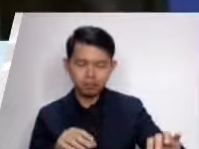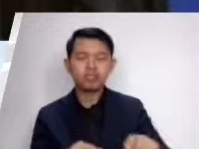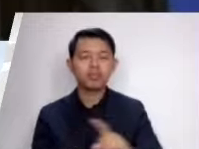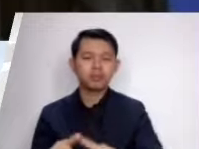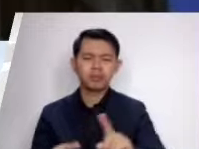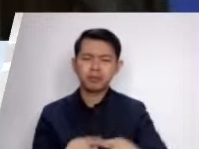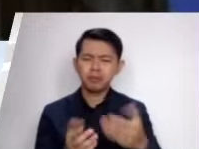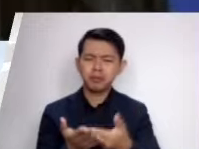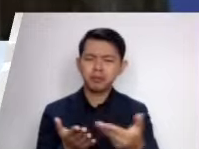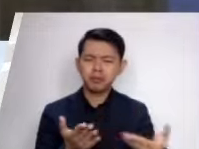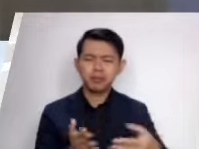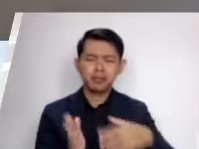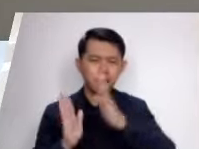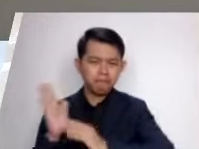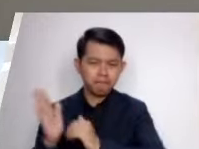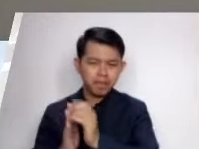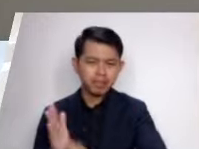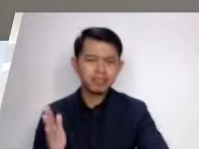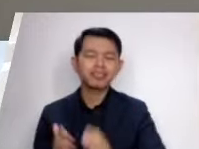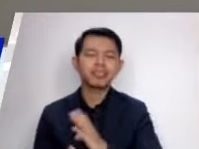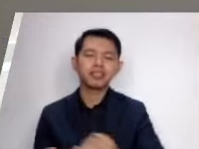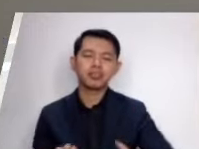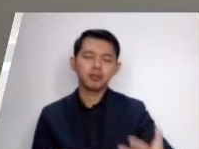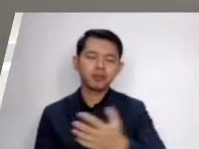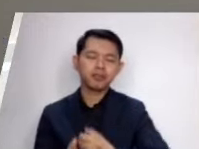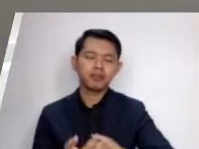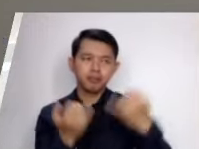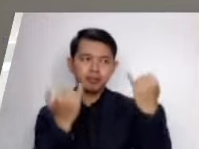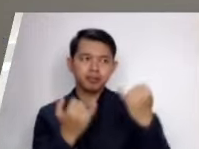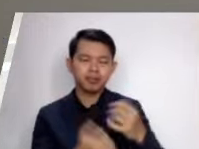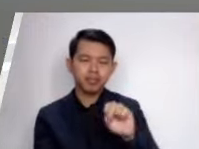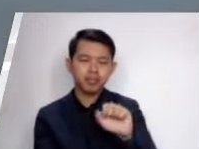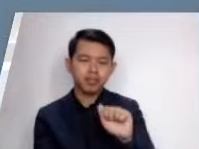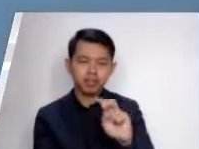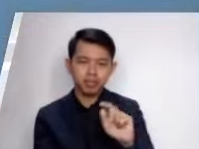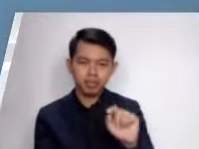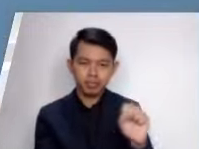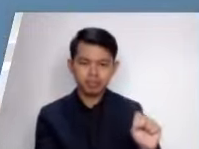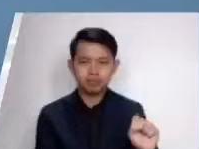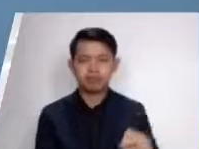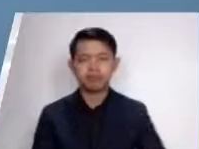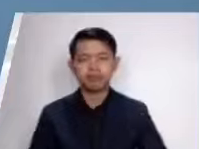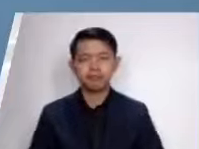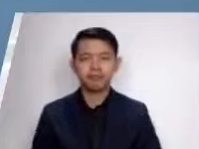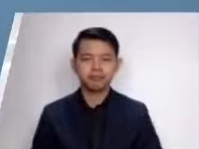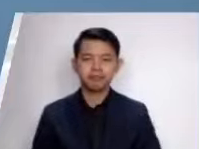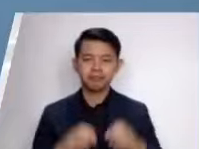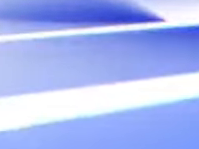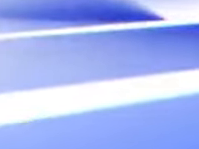at koleksyon ng mga santo. Darlene Kay, nagbabalita para sa GMA Integrated News.